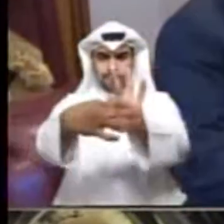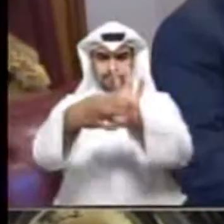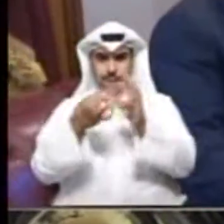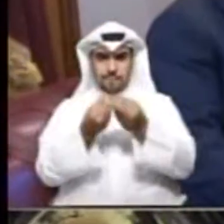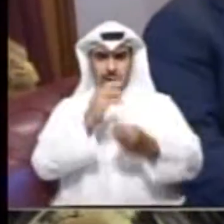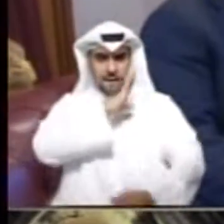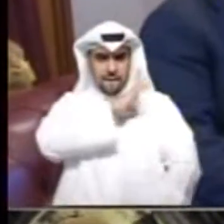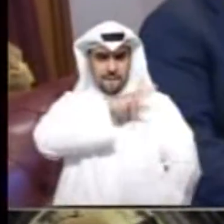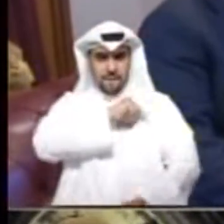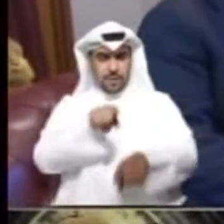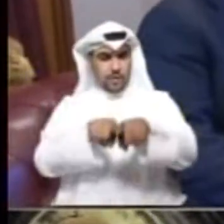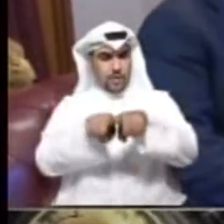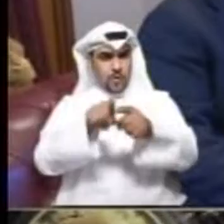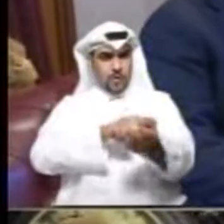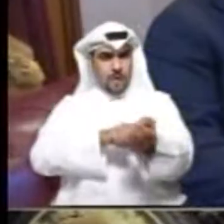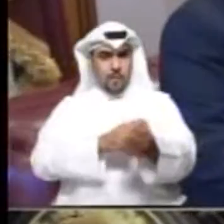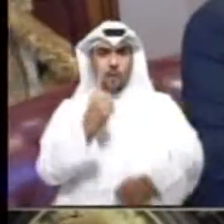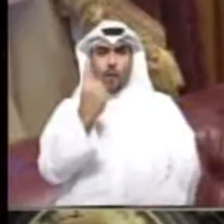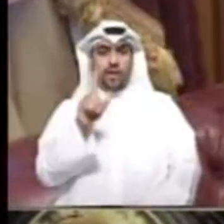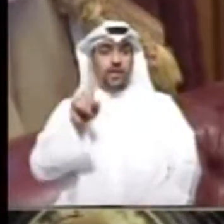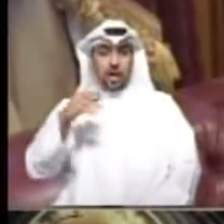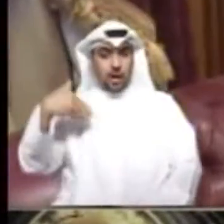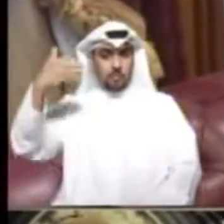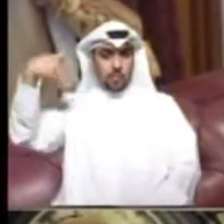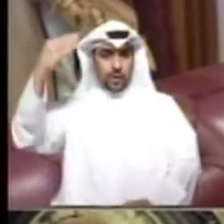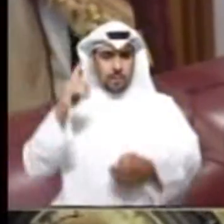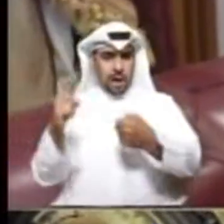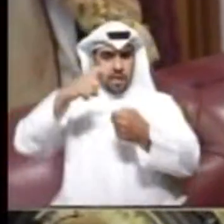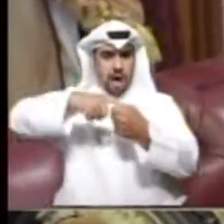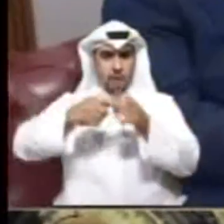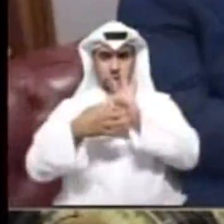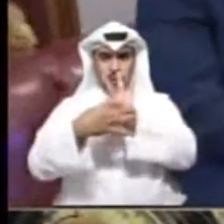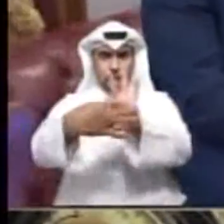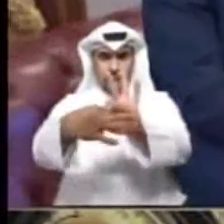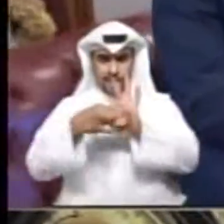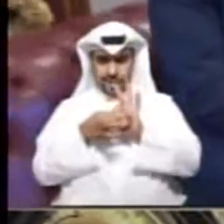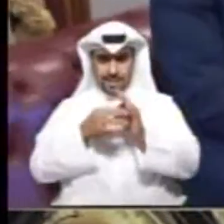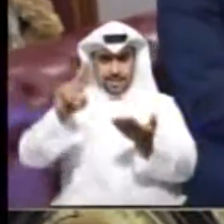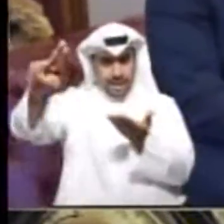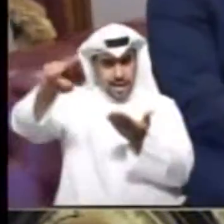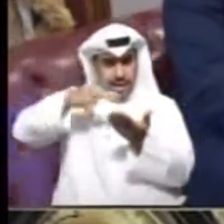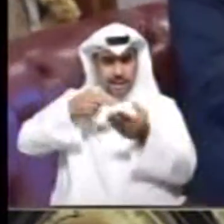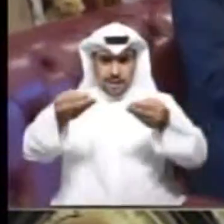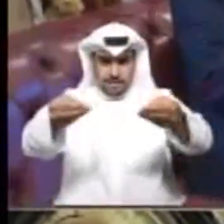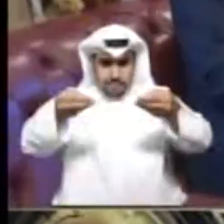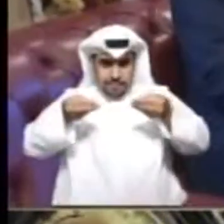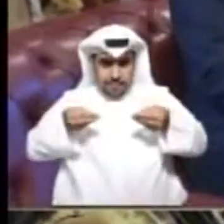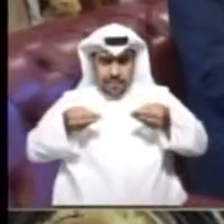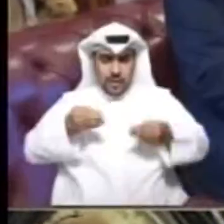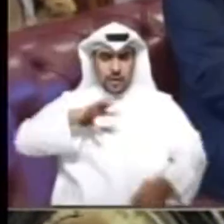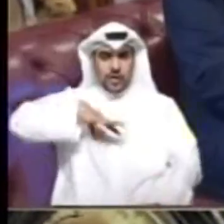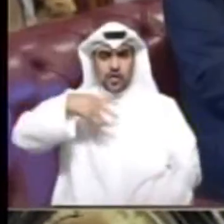وسبل تنميتها وتعزيزها في المجالات كافة. وقد قام بتسليم الرسالة لوزير شؤون الديوان الأميري